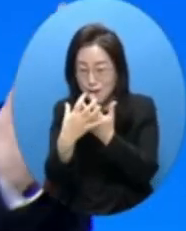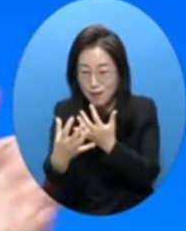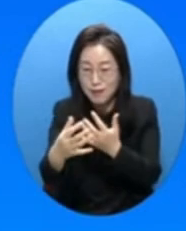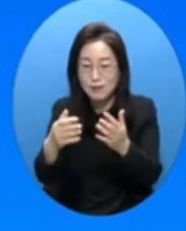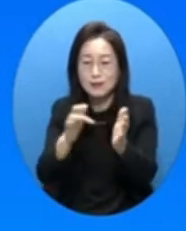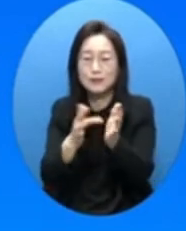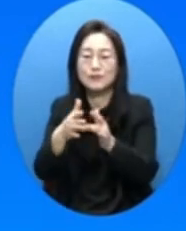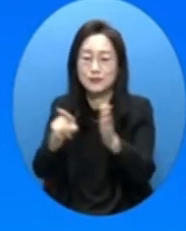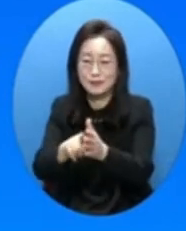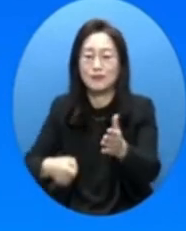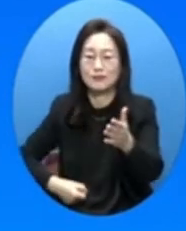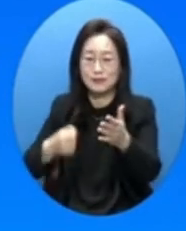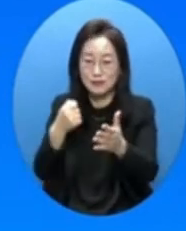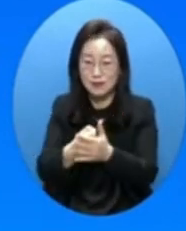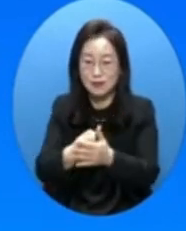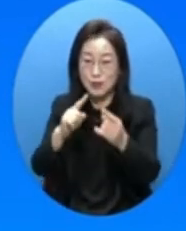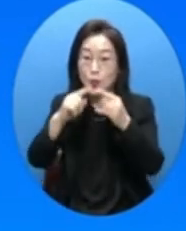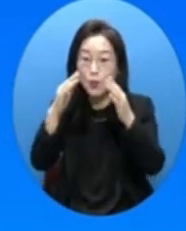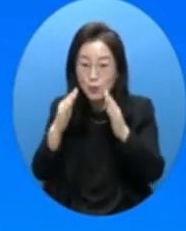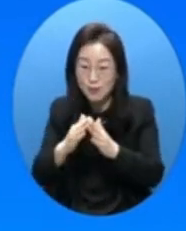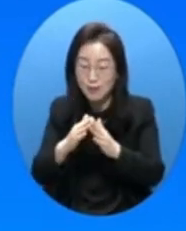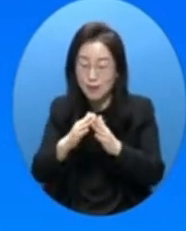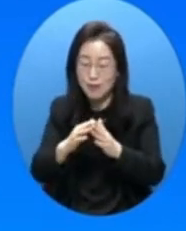교회가 성령의 은혜 가운데